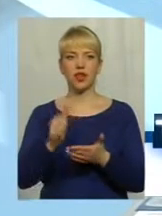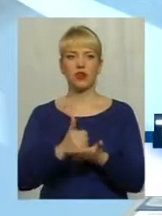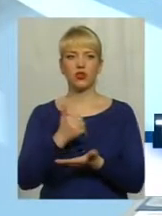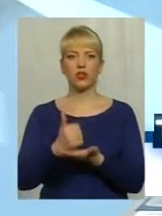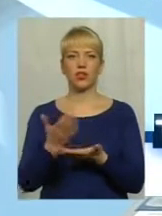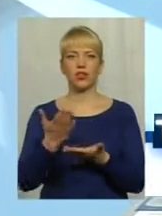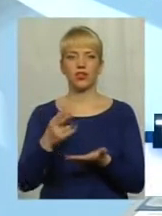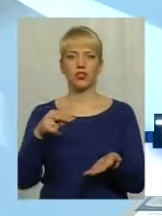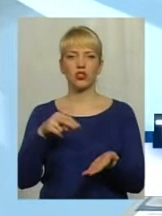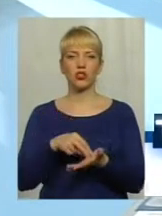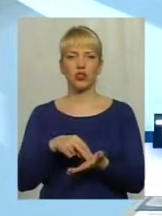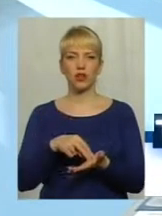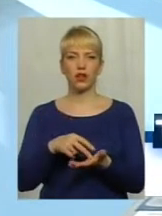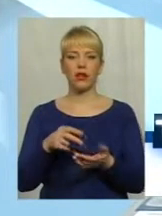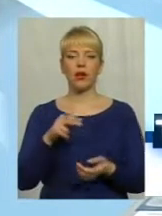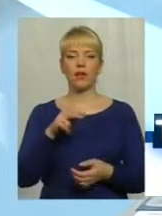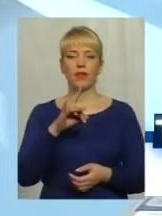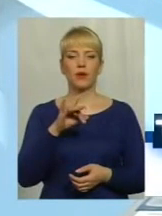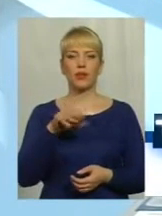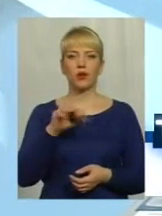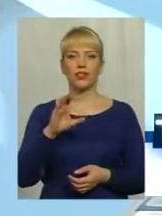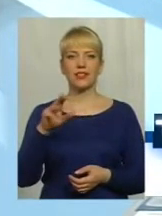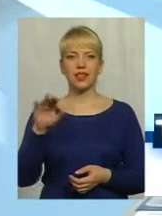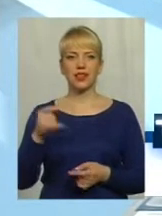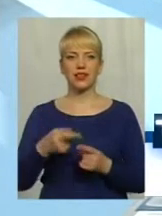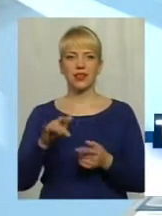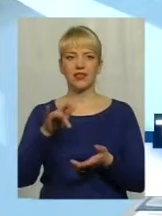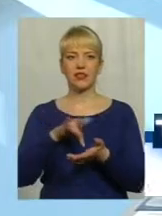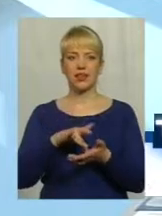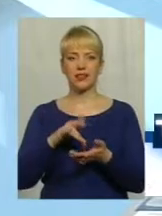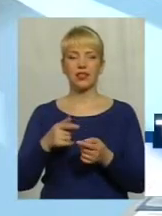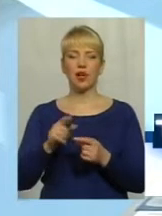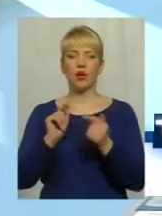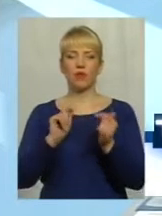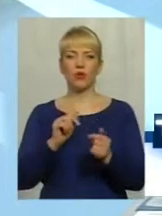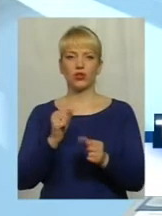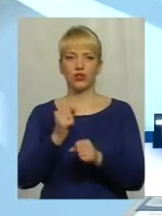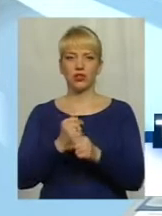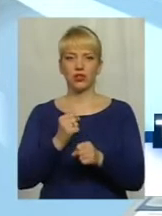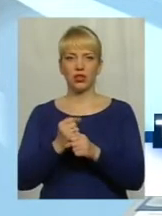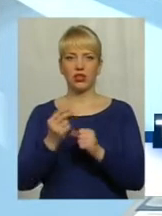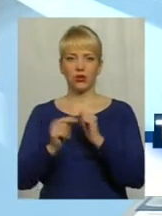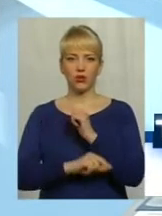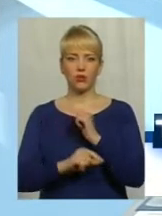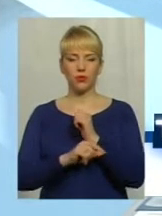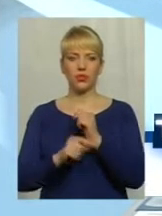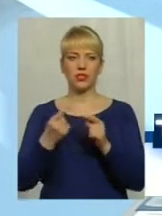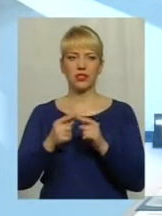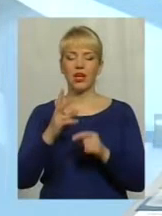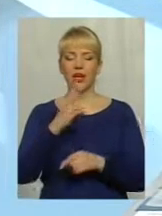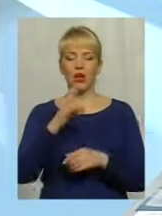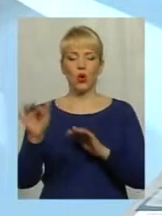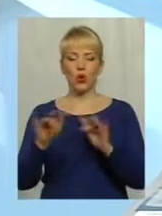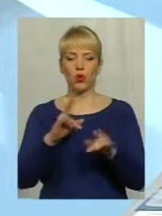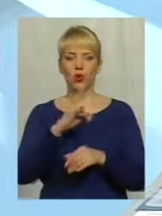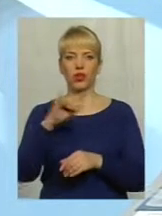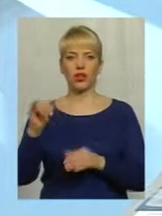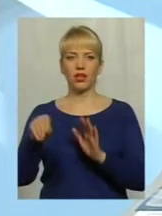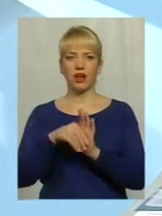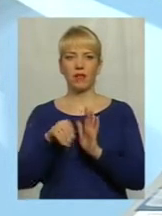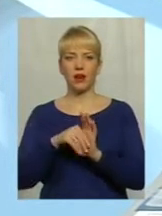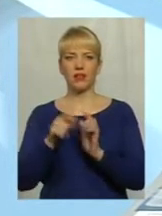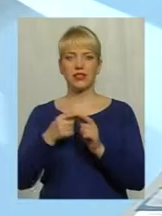протестанти. Це центр протидії корупції, це рухні хабарництву, і це асоціація юристів-християн, про яку